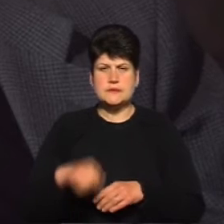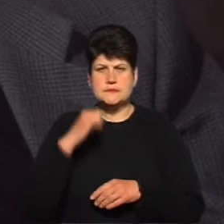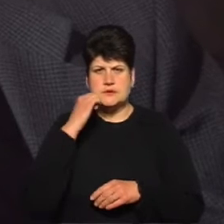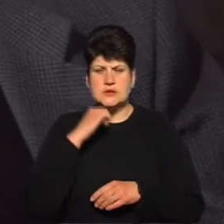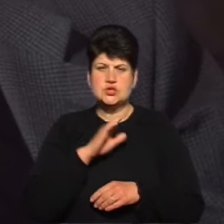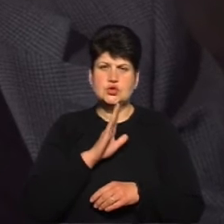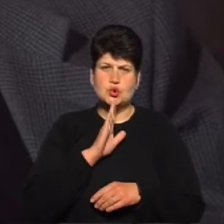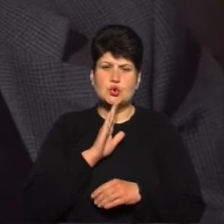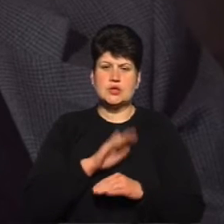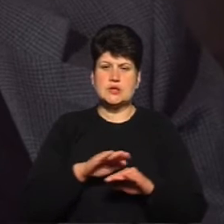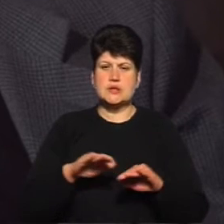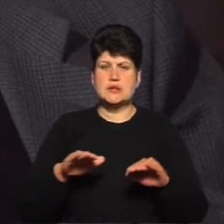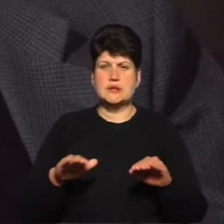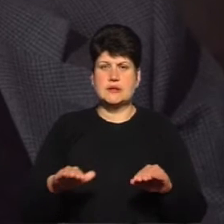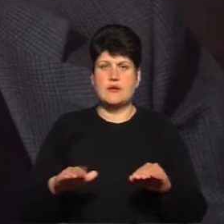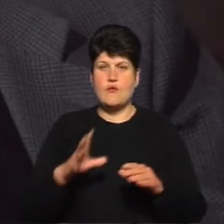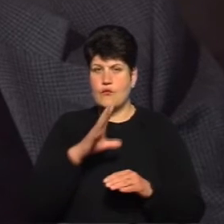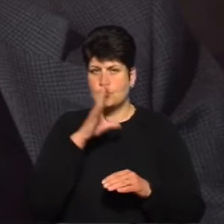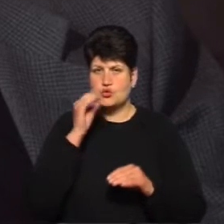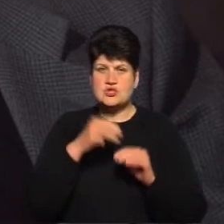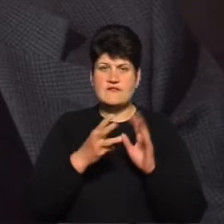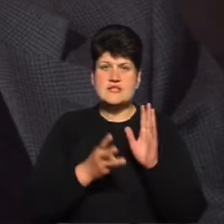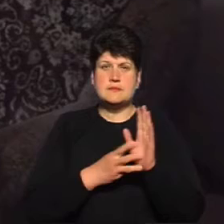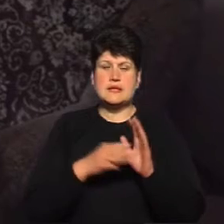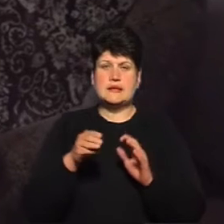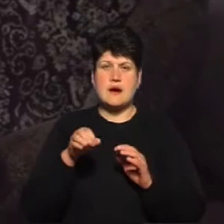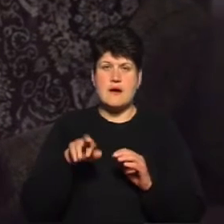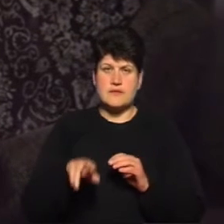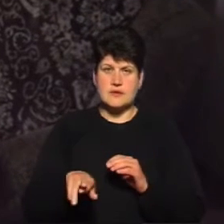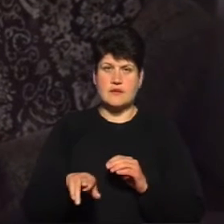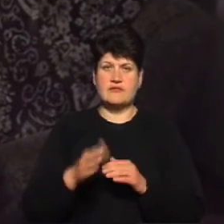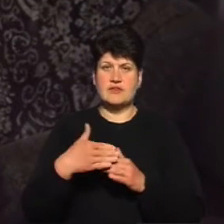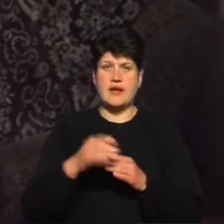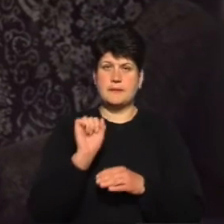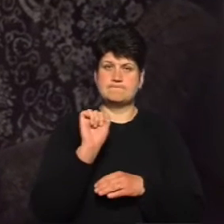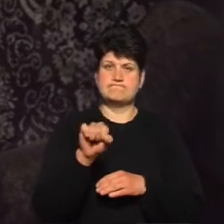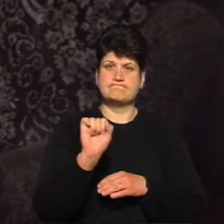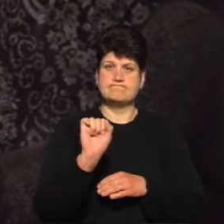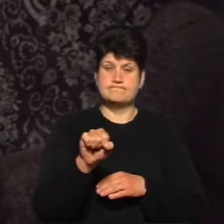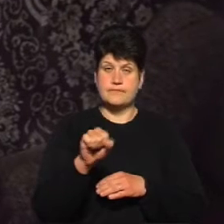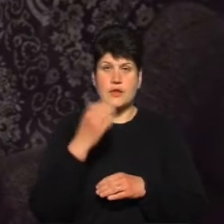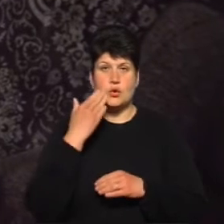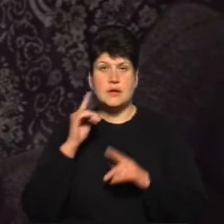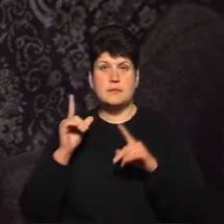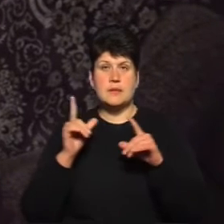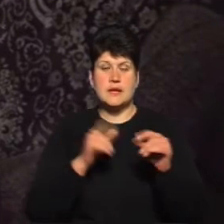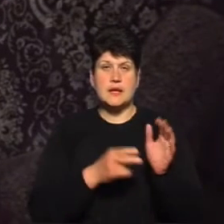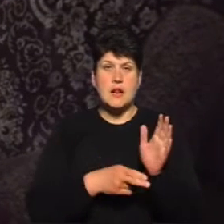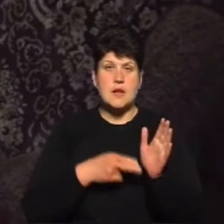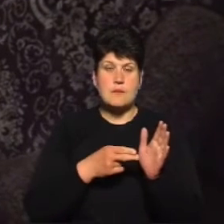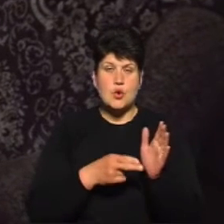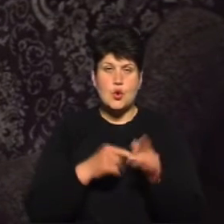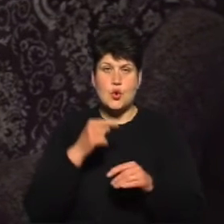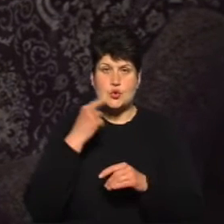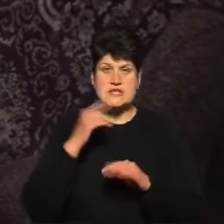дітей, вночі 18 травня у двері постукали. Коли ми їхали поїздом, російські діти кидали у